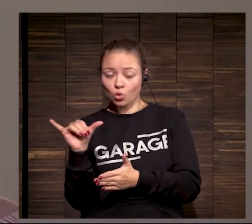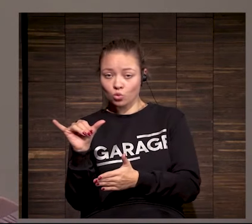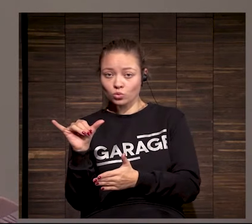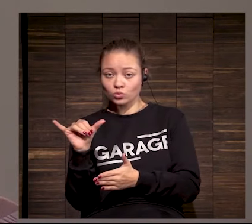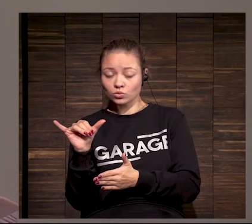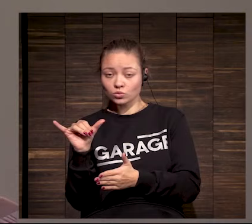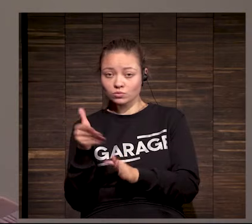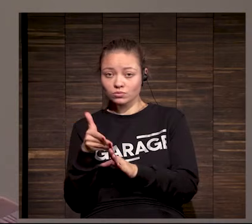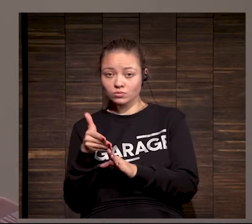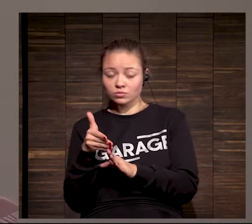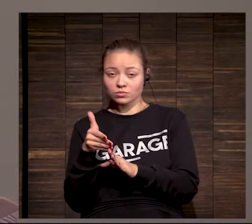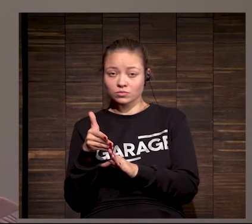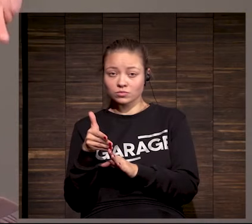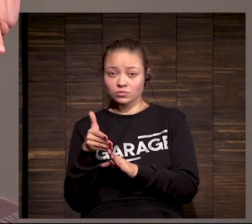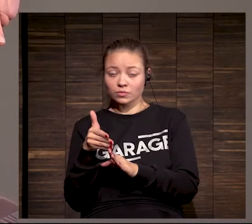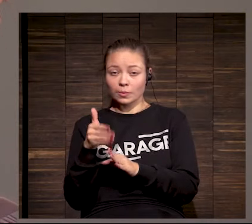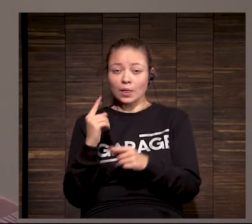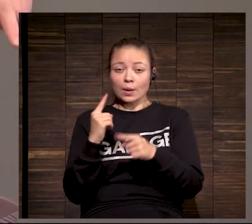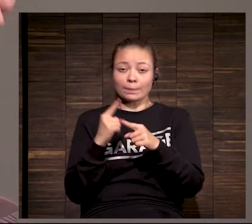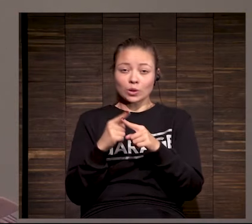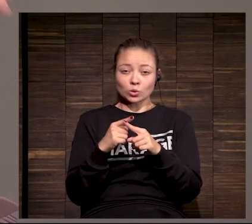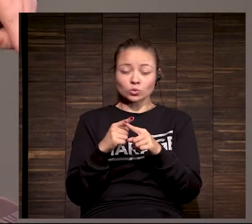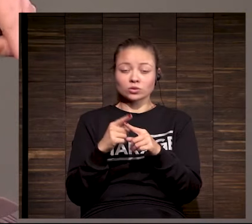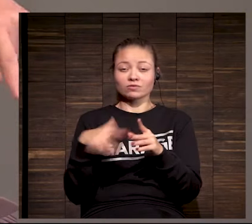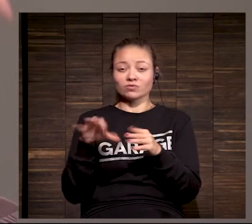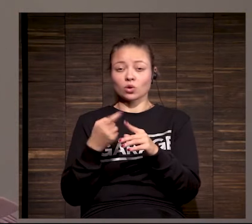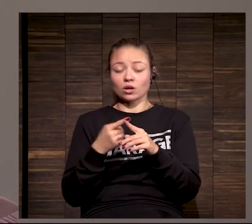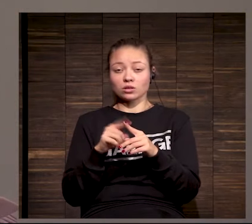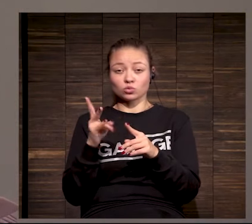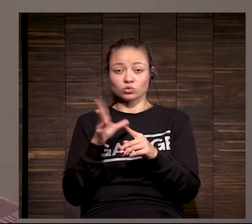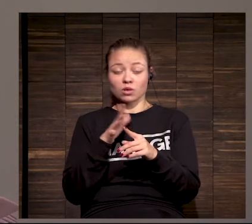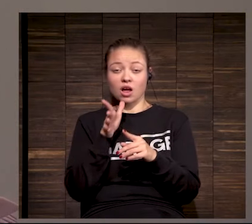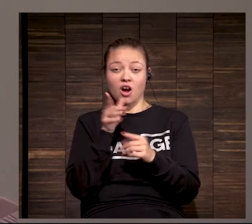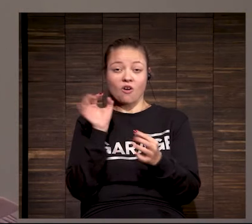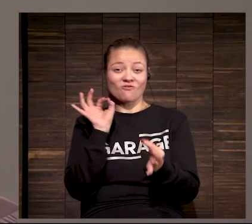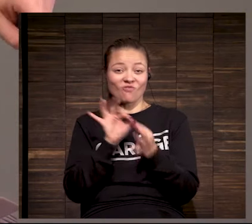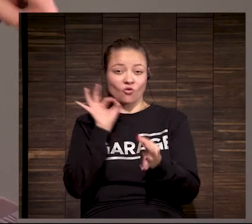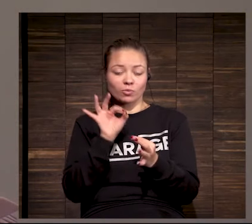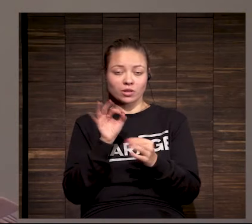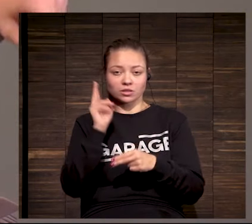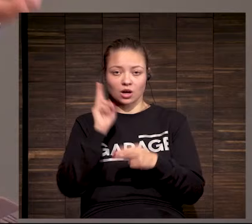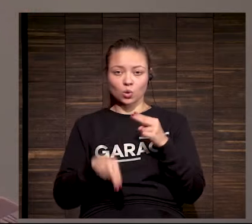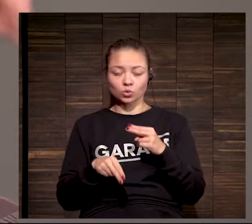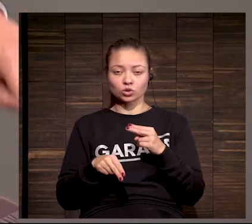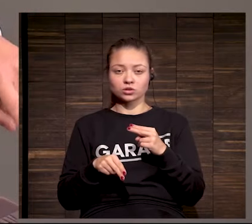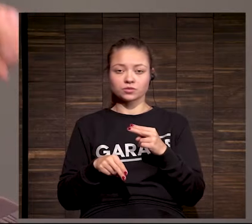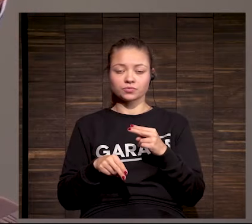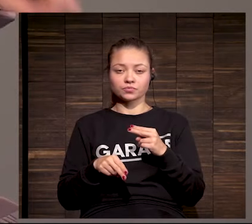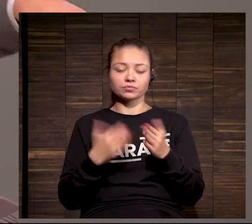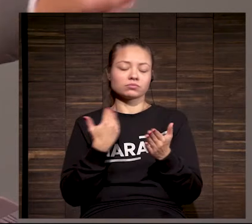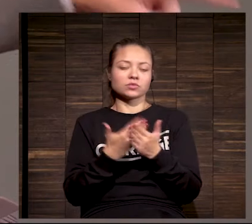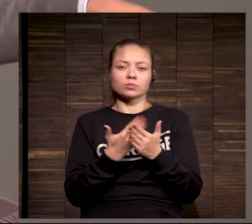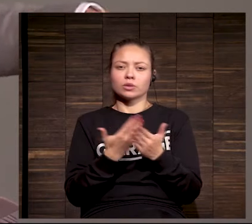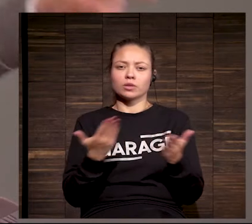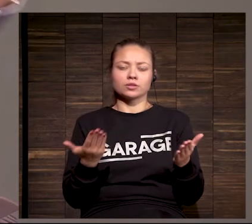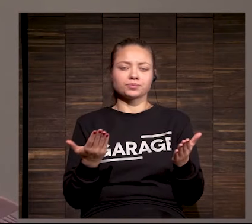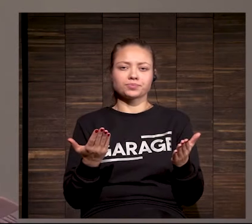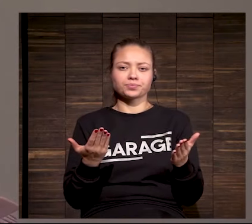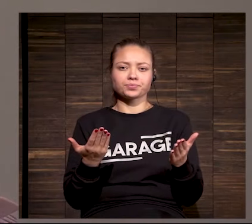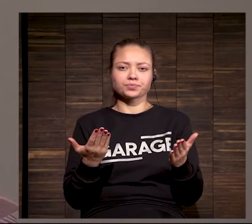нужно было плюс все заканчивать во время в частности например